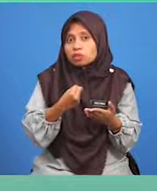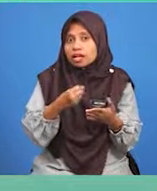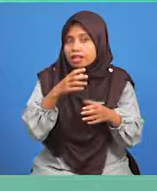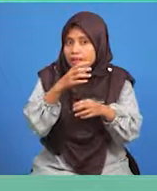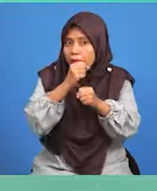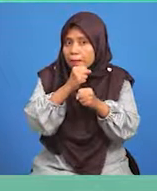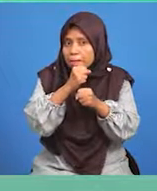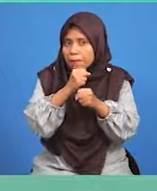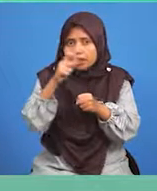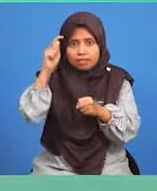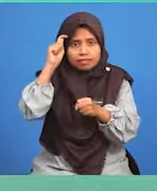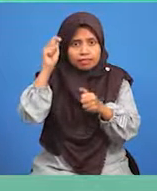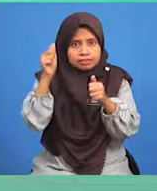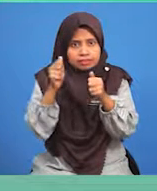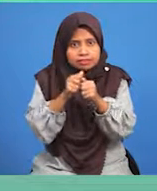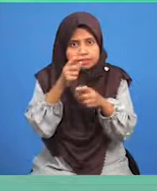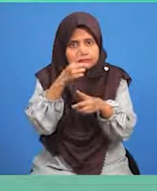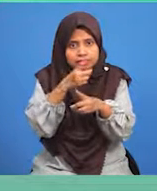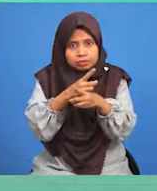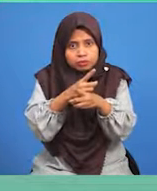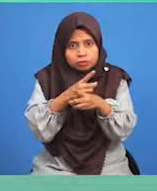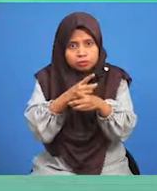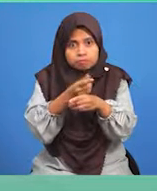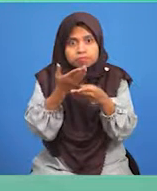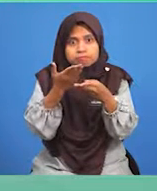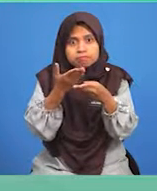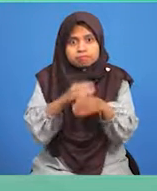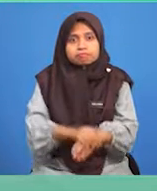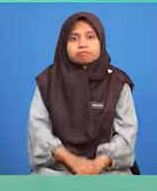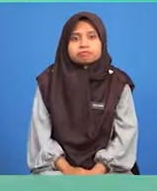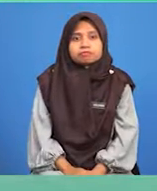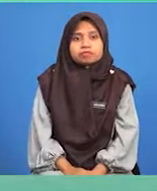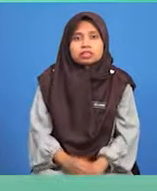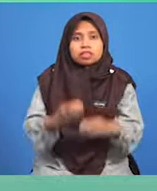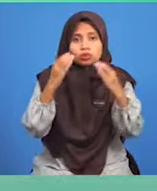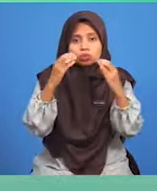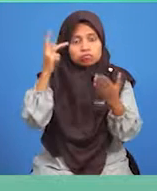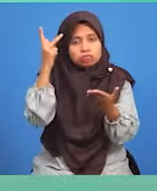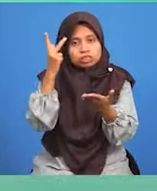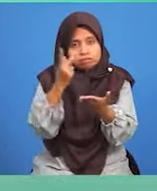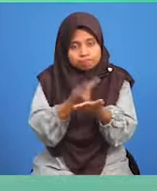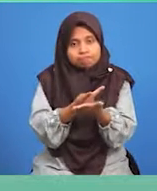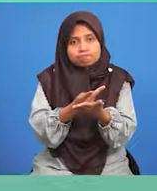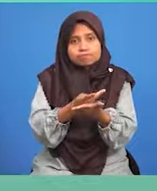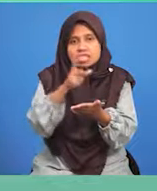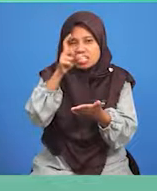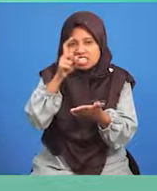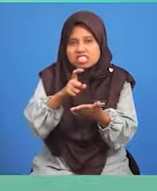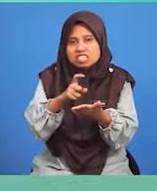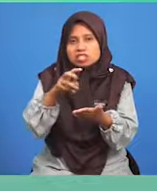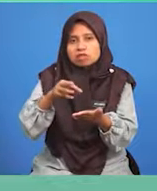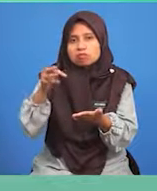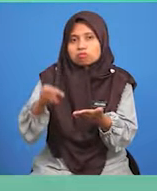dapat menekan simbol tersebut Ciku percaya mesti